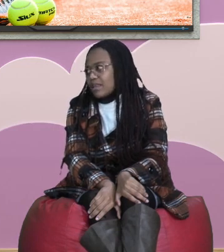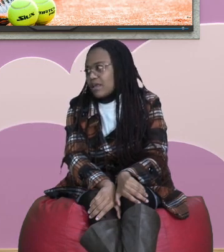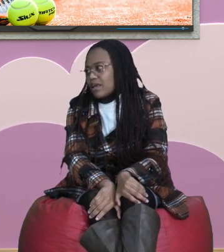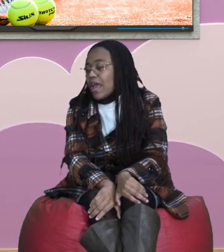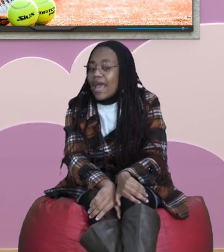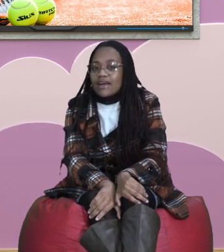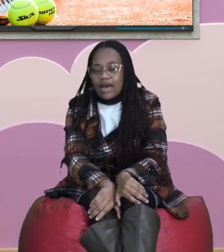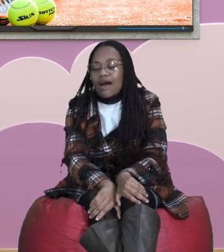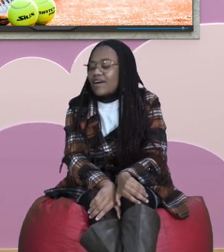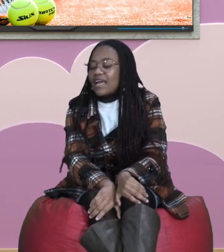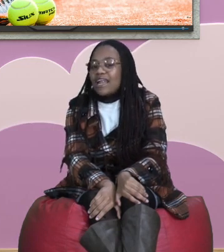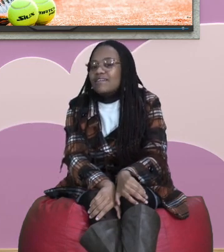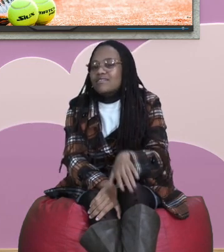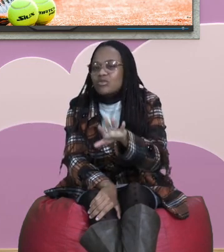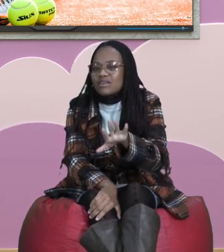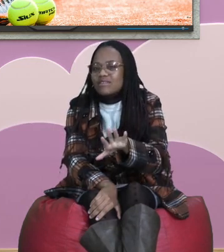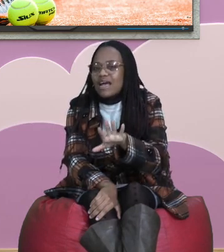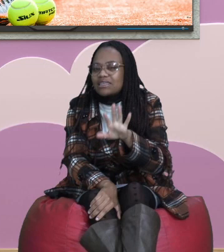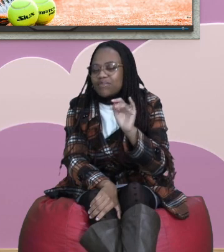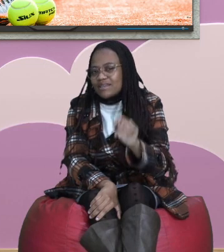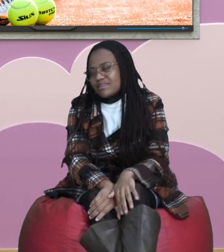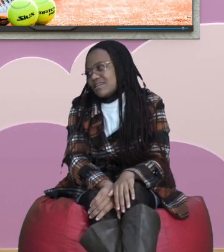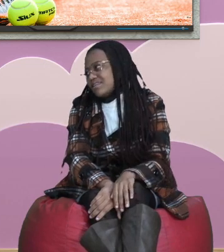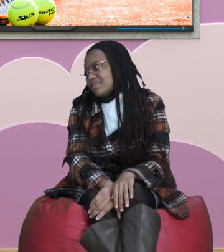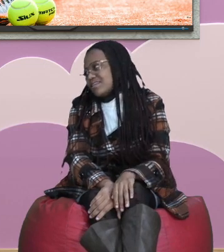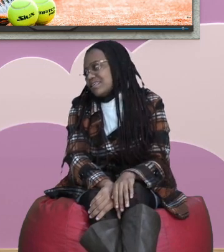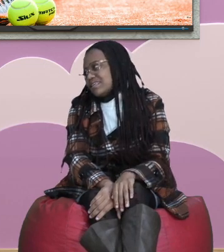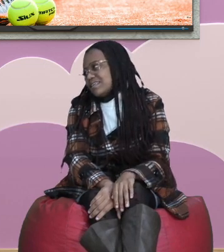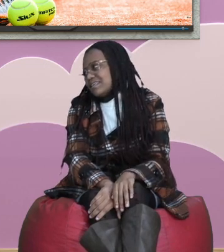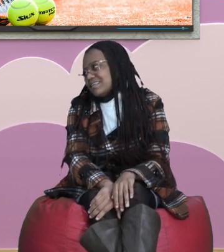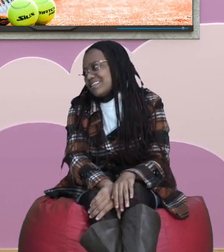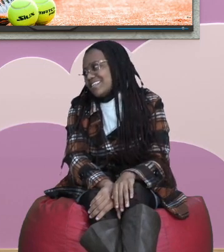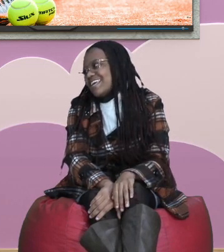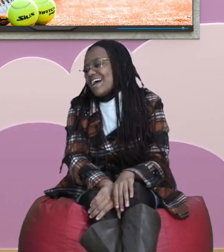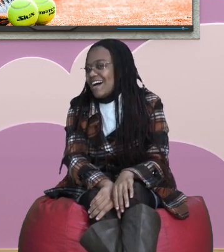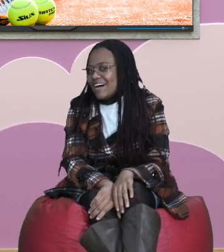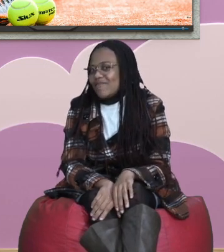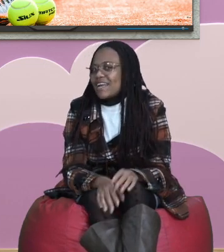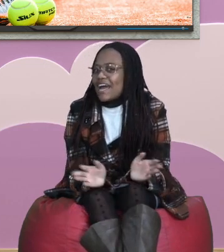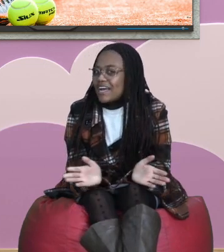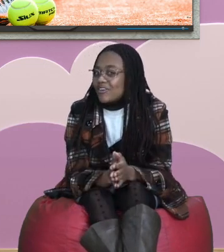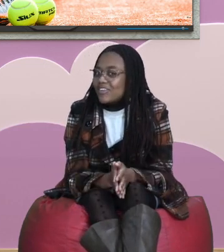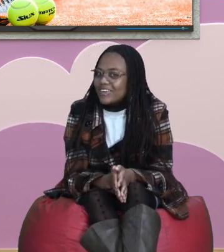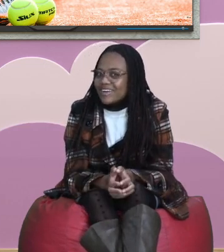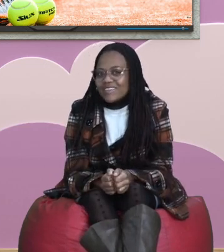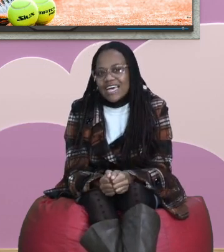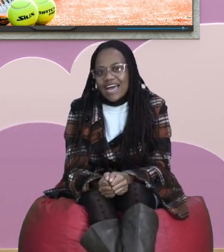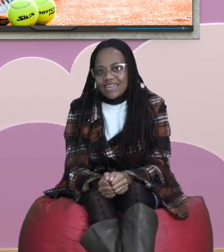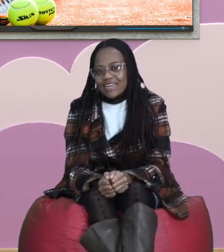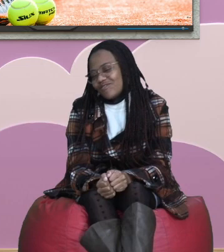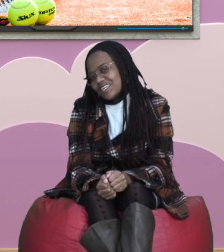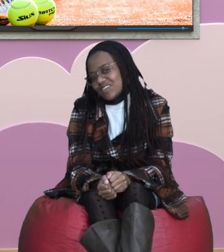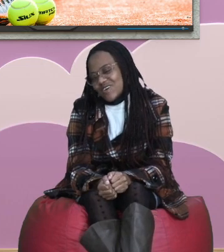het. Ek van hulle stories is altyd die beste. Hulle is en hulle is so kreatief. Ja, maar nou toe kom ons